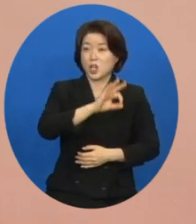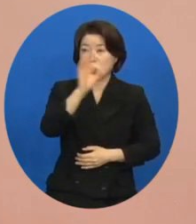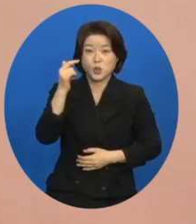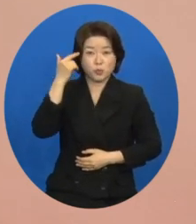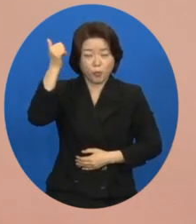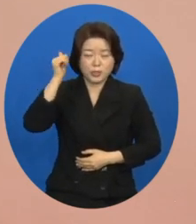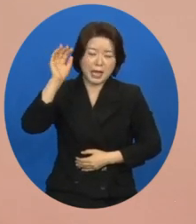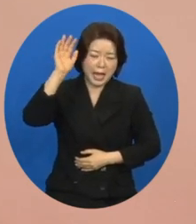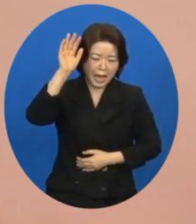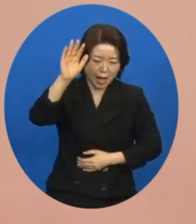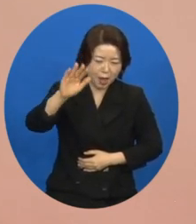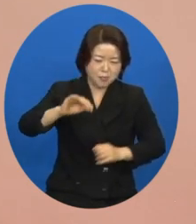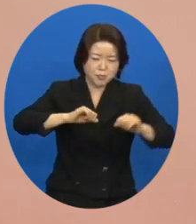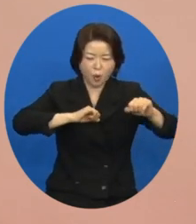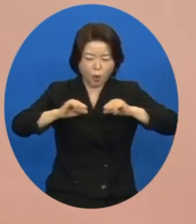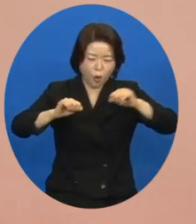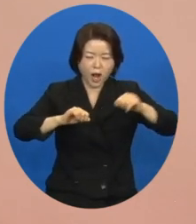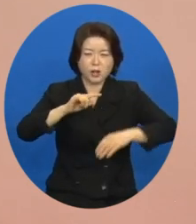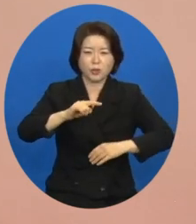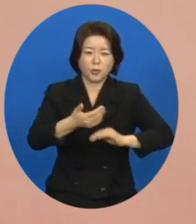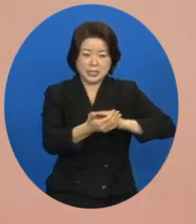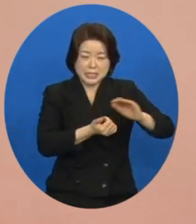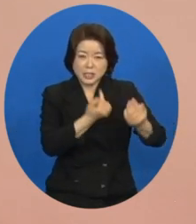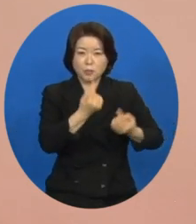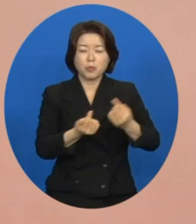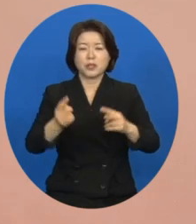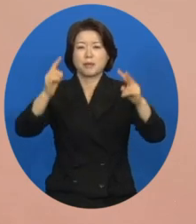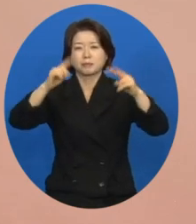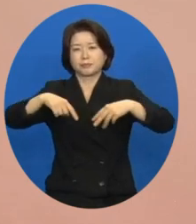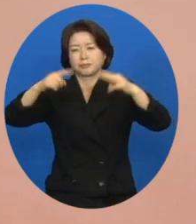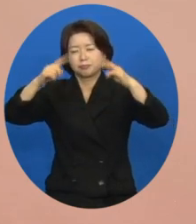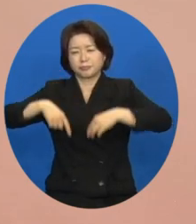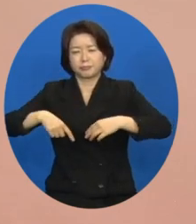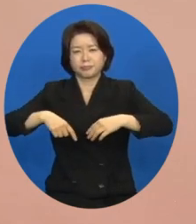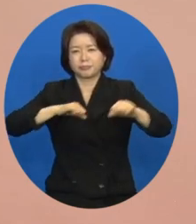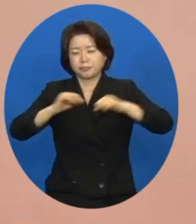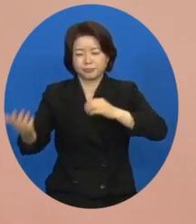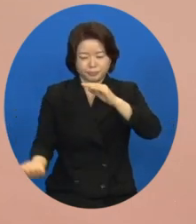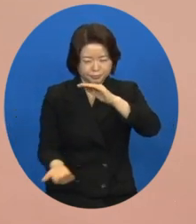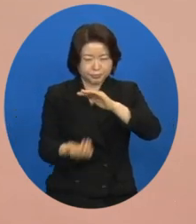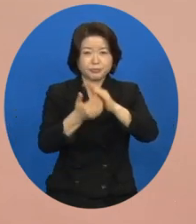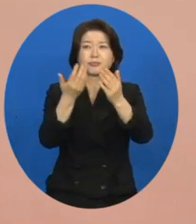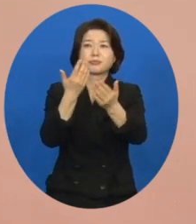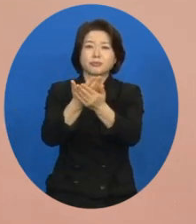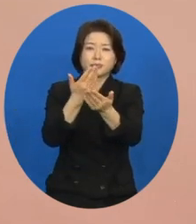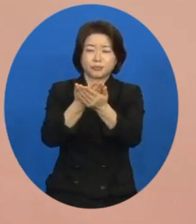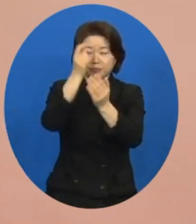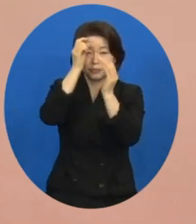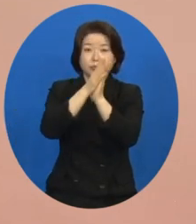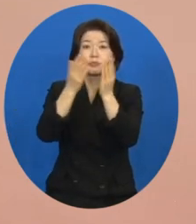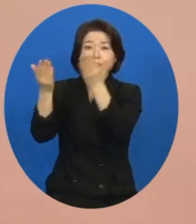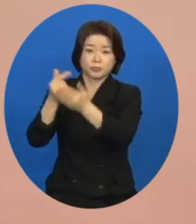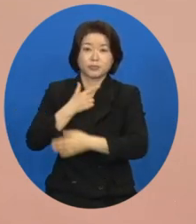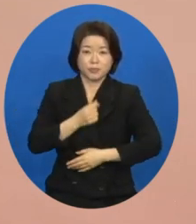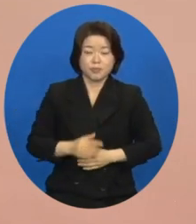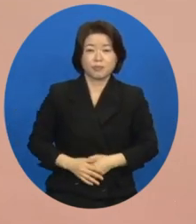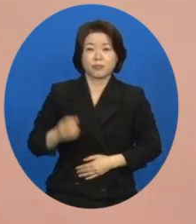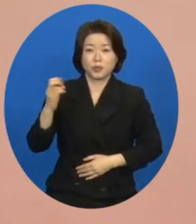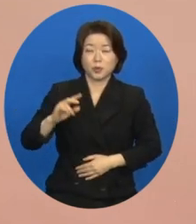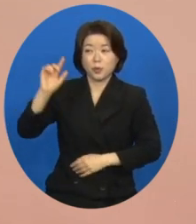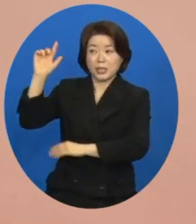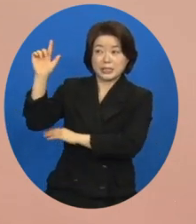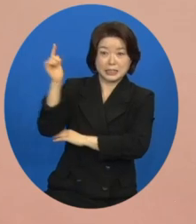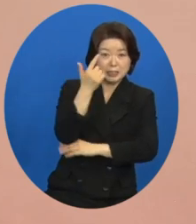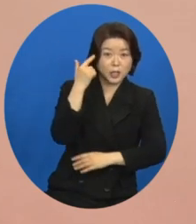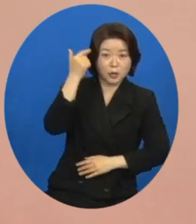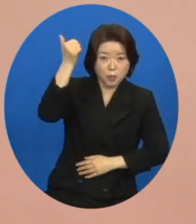사역이 이전보다 갑절의 역사를 이룰 수 있게 해달라고 기도하겠습니다. 그리고 김다희